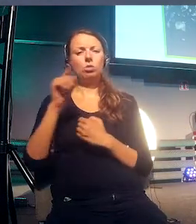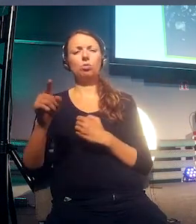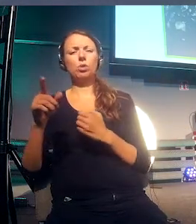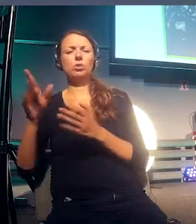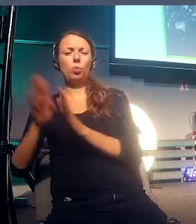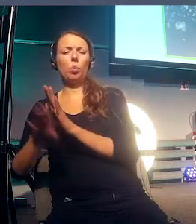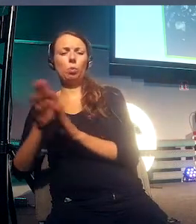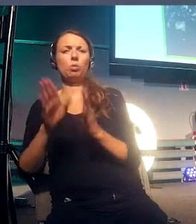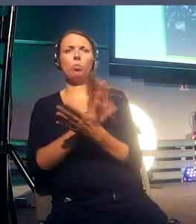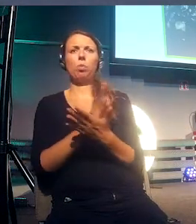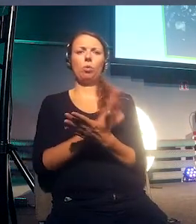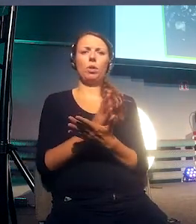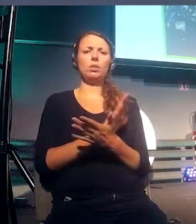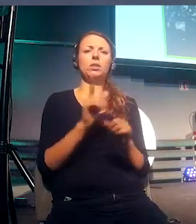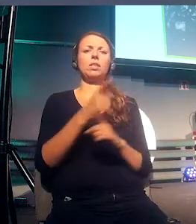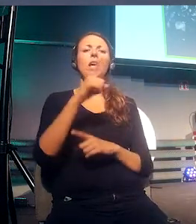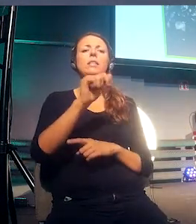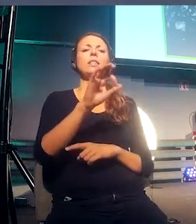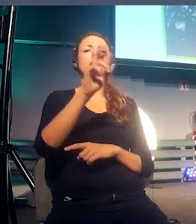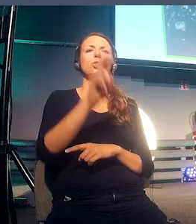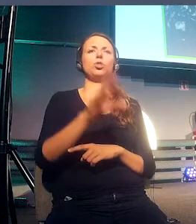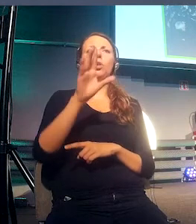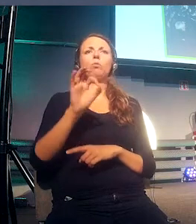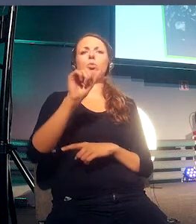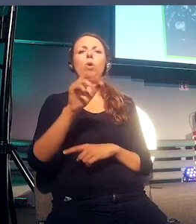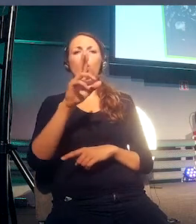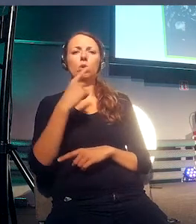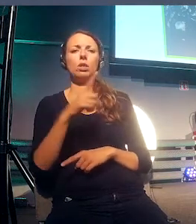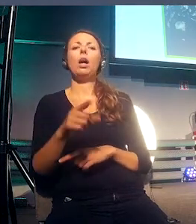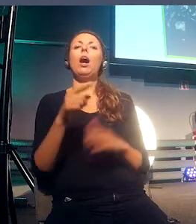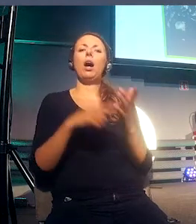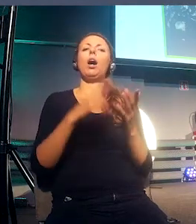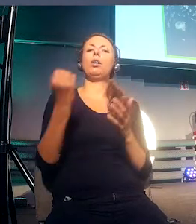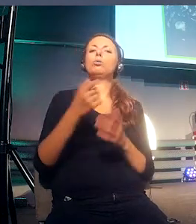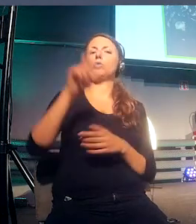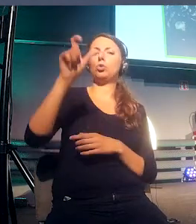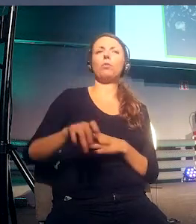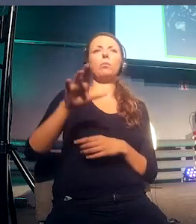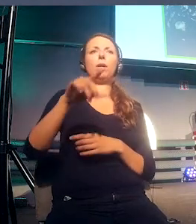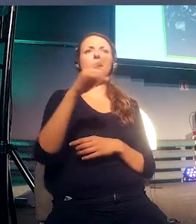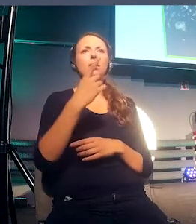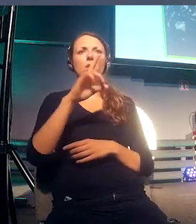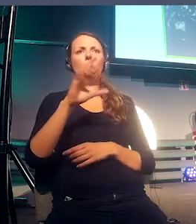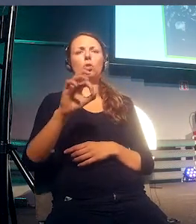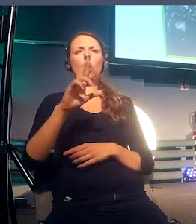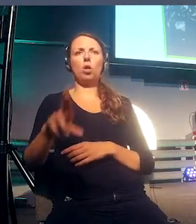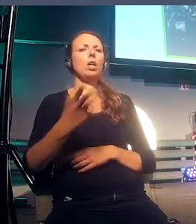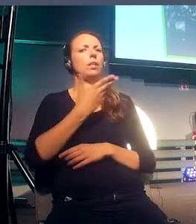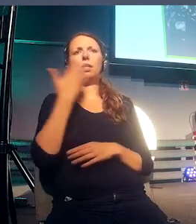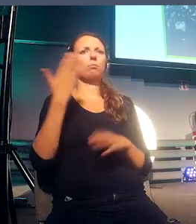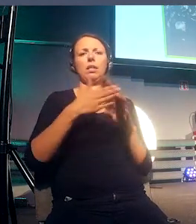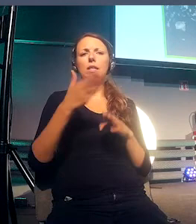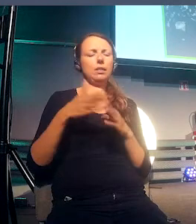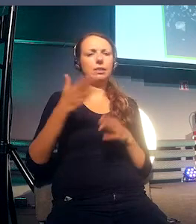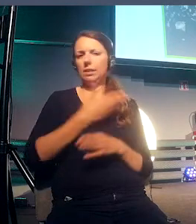dashboard dla użytkownika, który przykładowo ma jednego rora, nie ma żadnego kredytu, ma